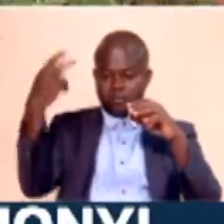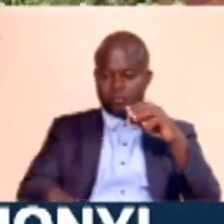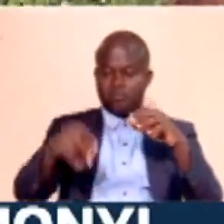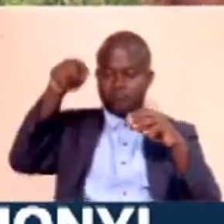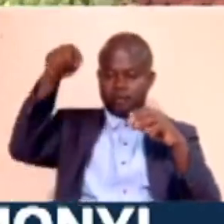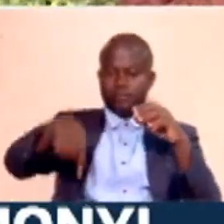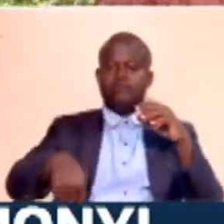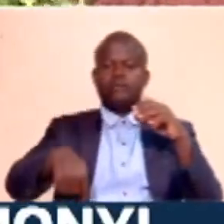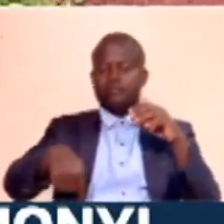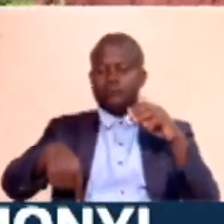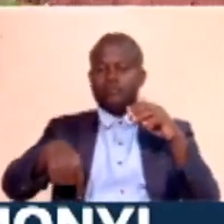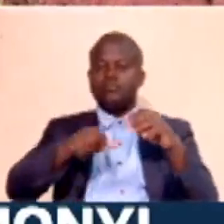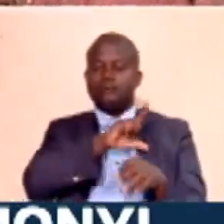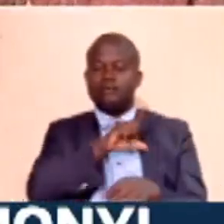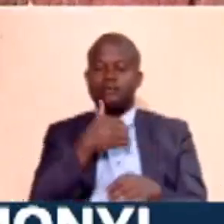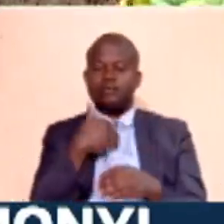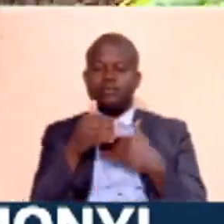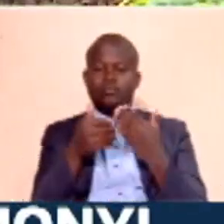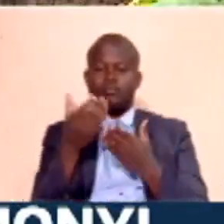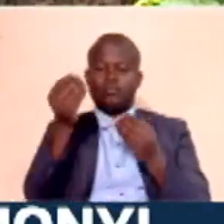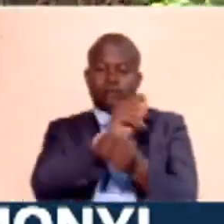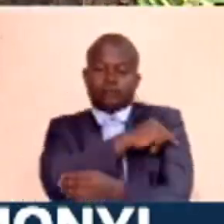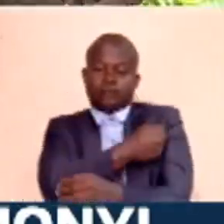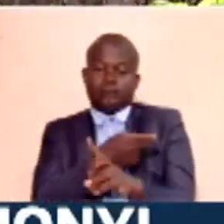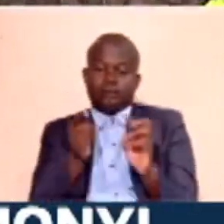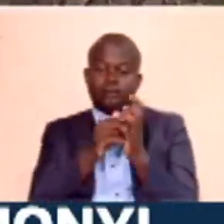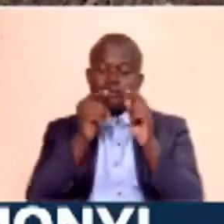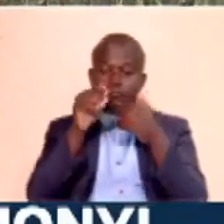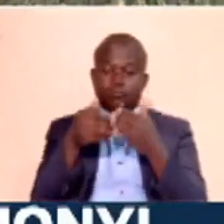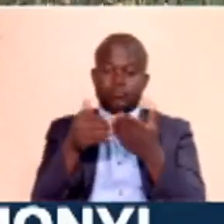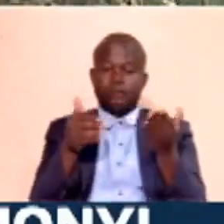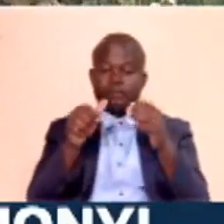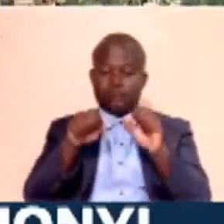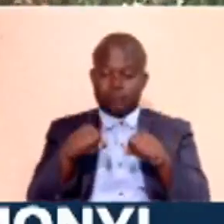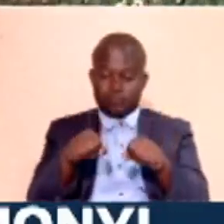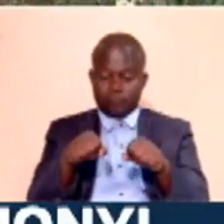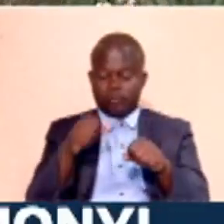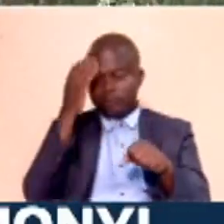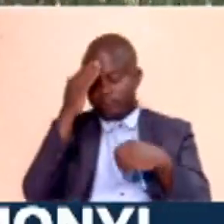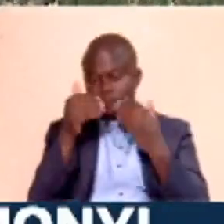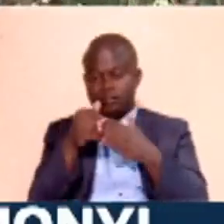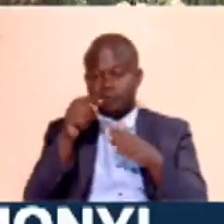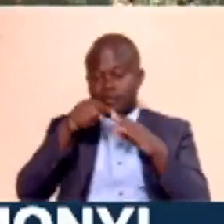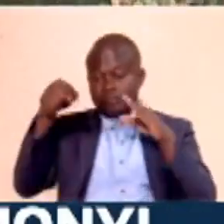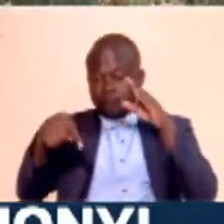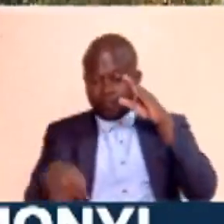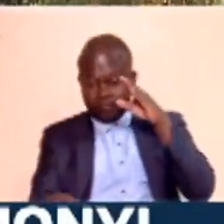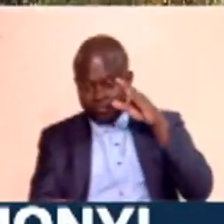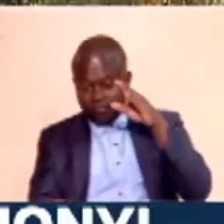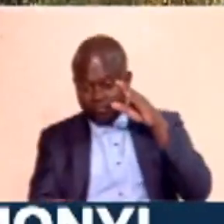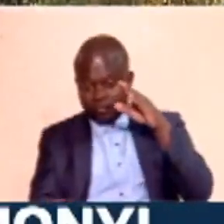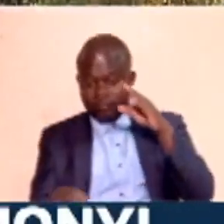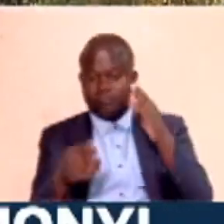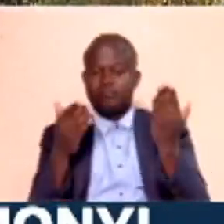yikubitamo amahirwe yagize yagiye kwa muganga ariko ubwo yagezemo ipikipiki nayo igwamo ariko kubera hasi ukubona umukoki